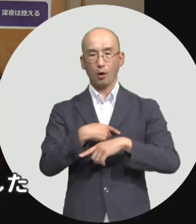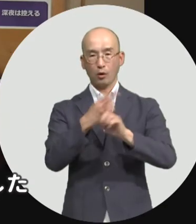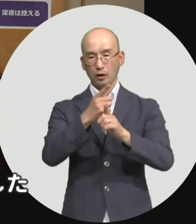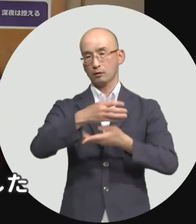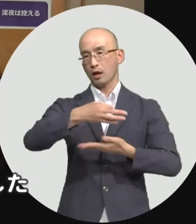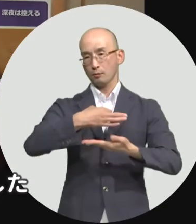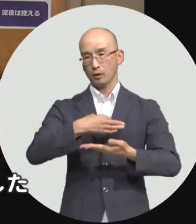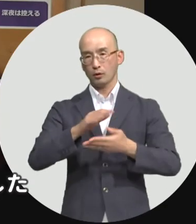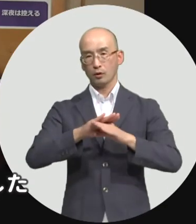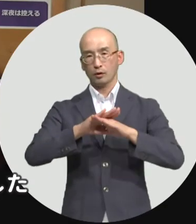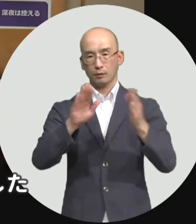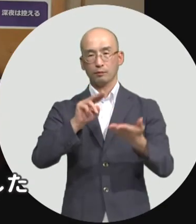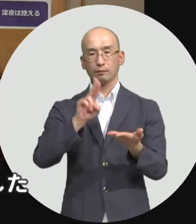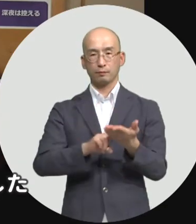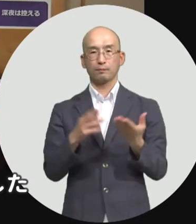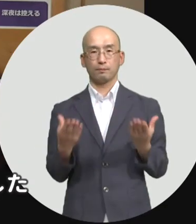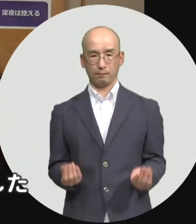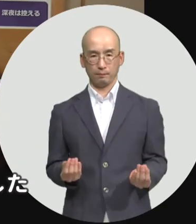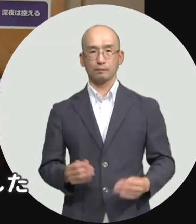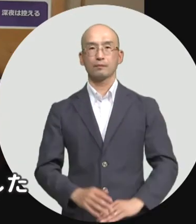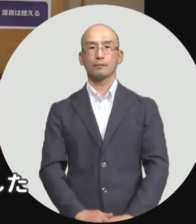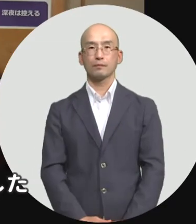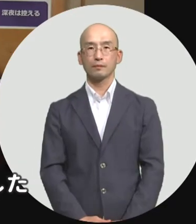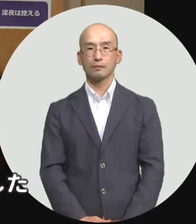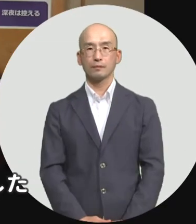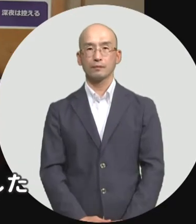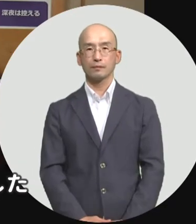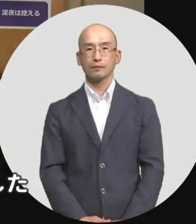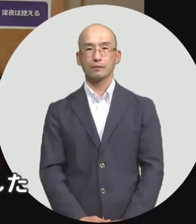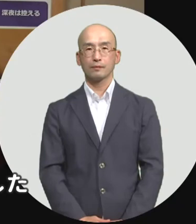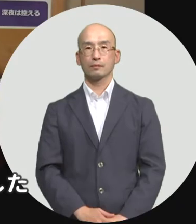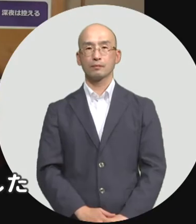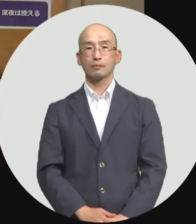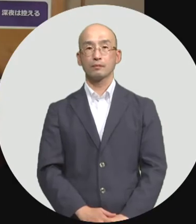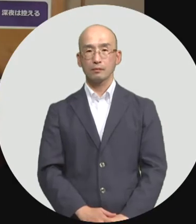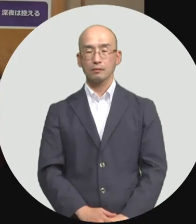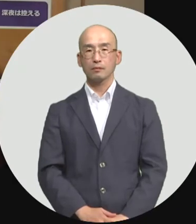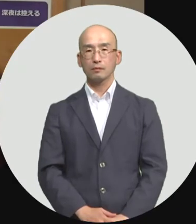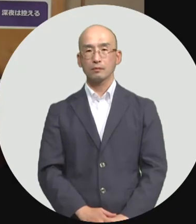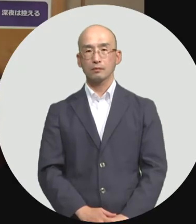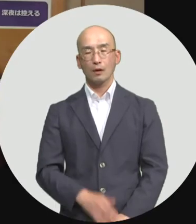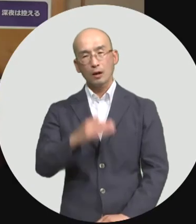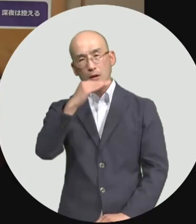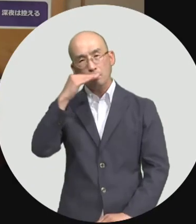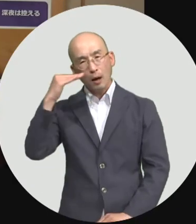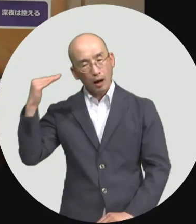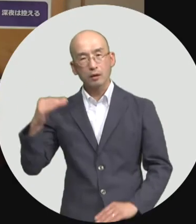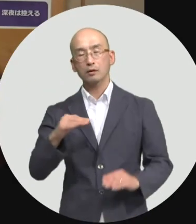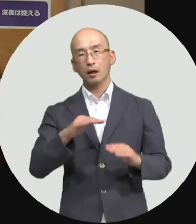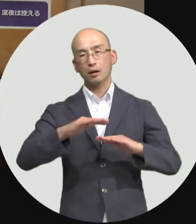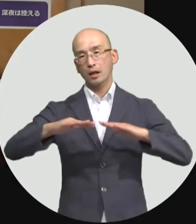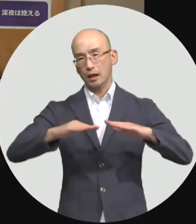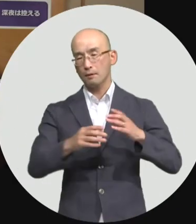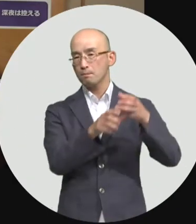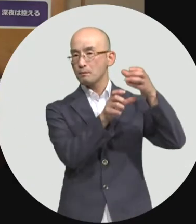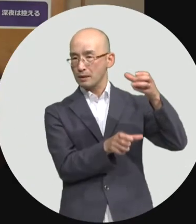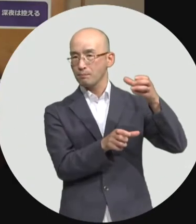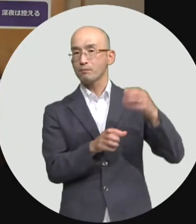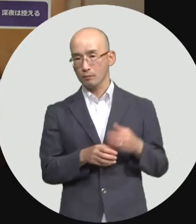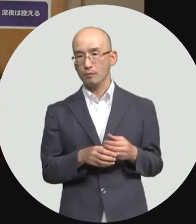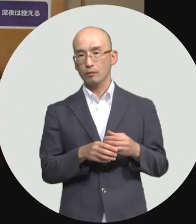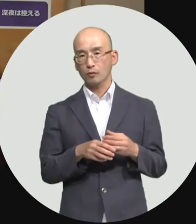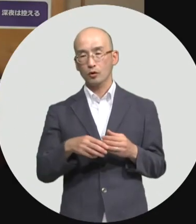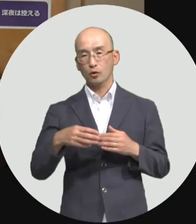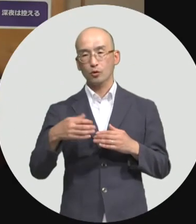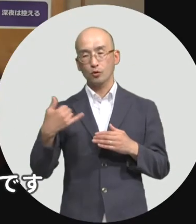の1日から本格販売を開始することとなりました。まあ、非常に高級感のありますデザインの瓶と、それから宇治玉